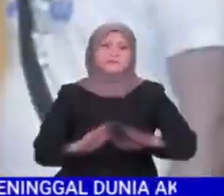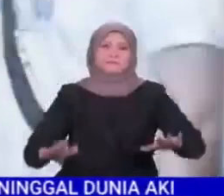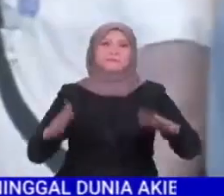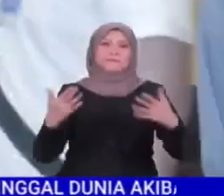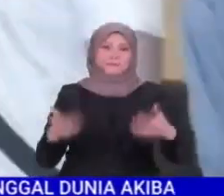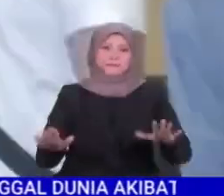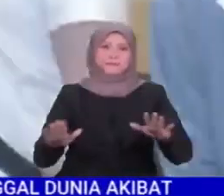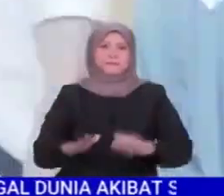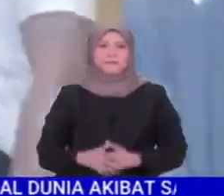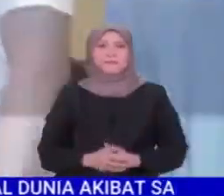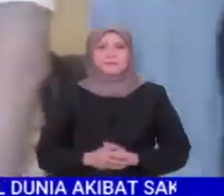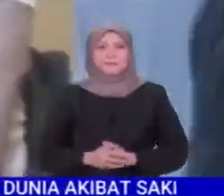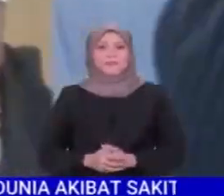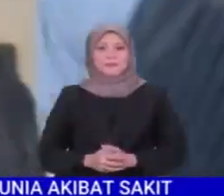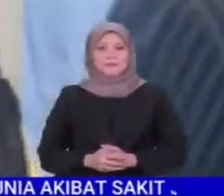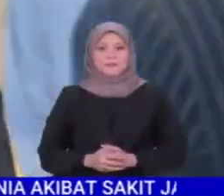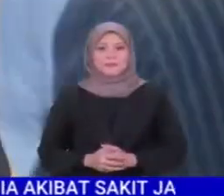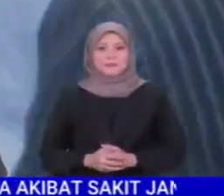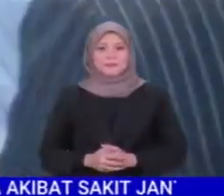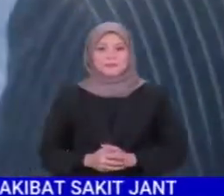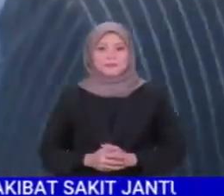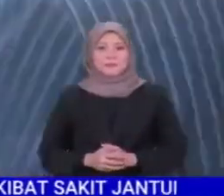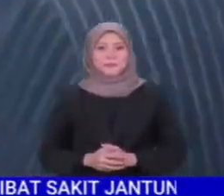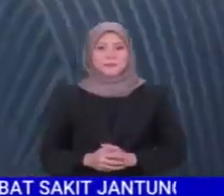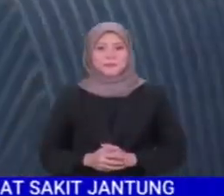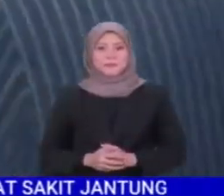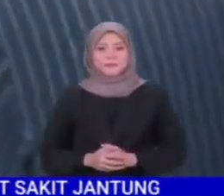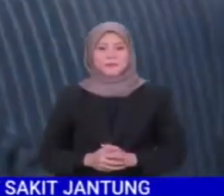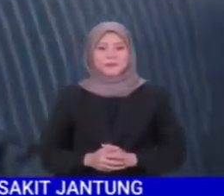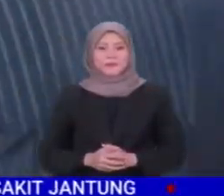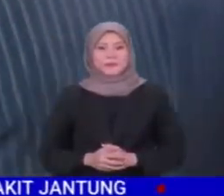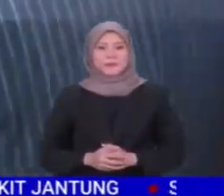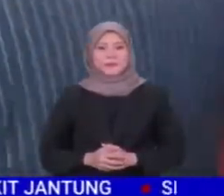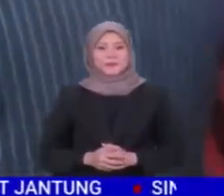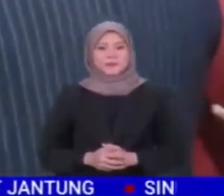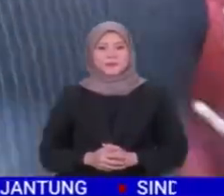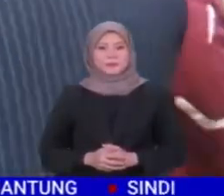diselamatkan.